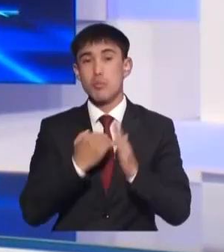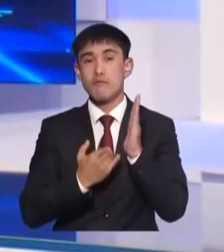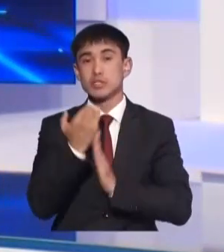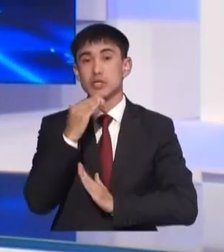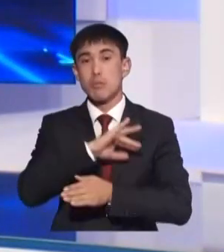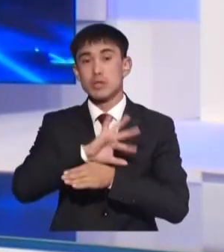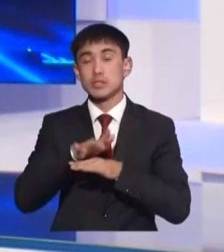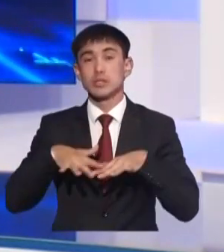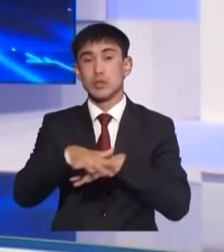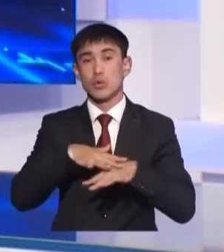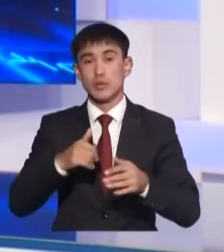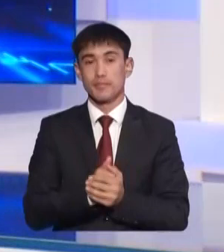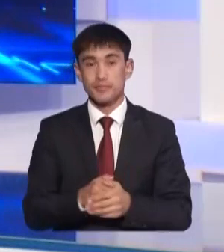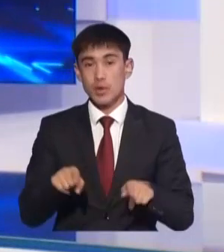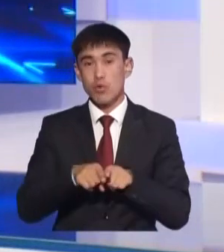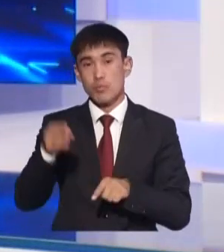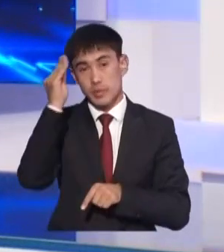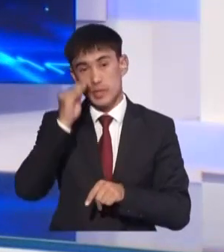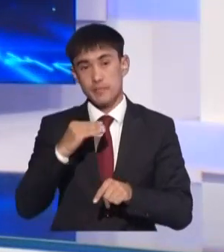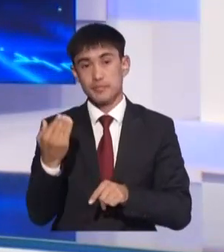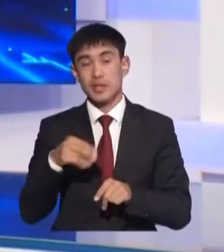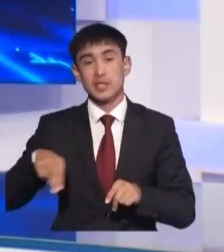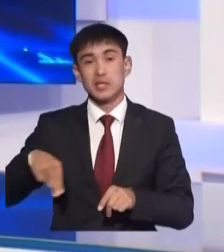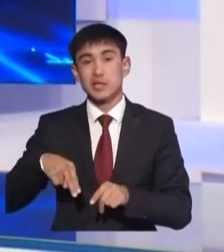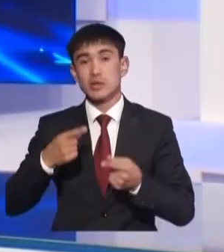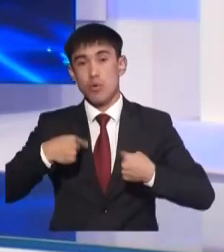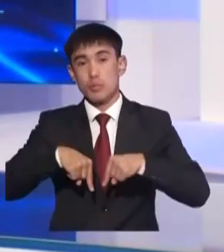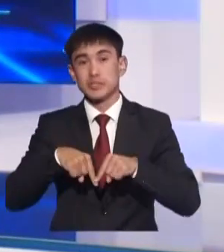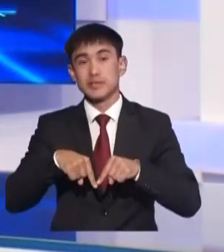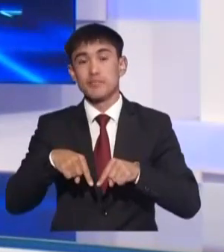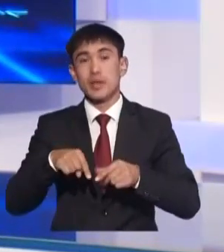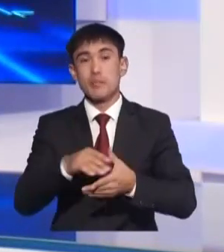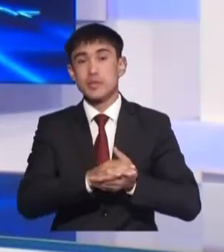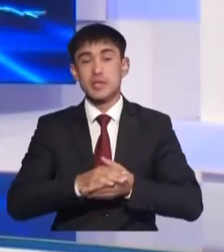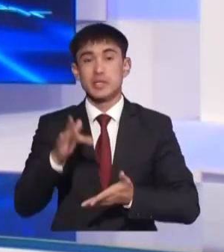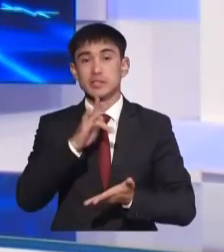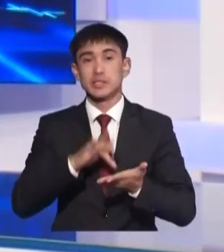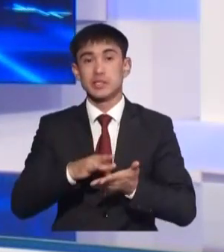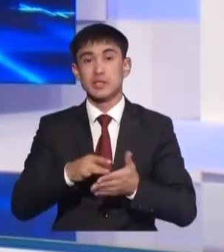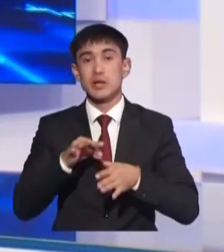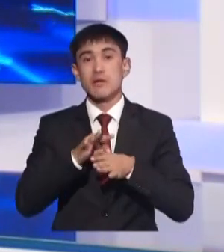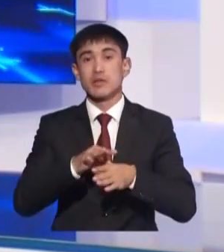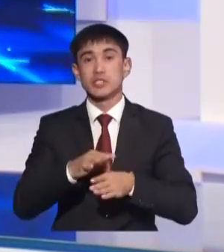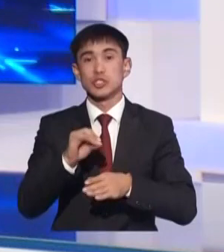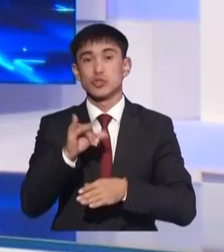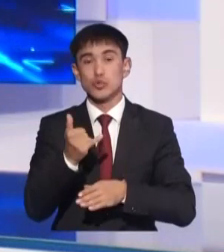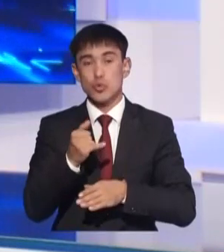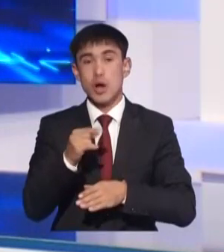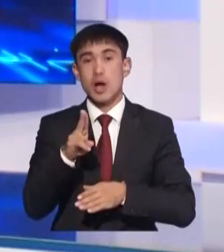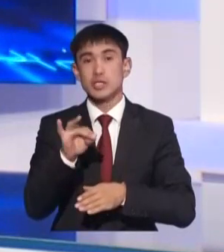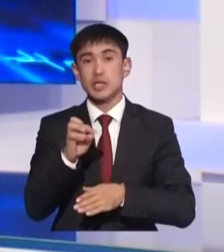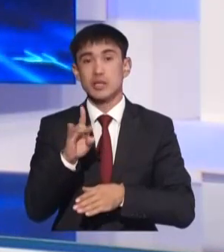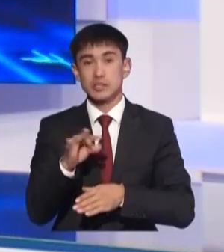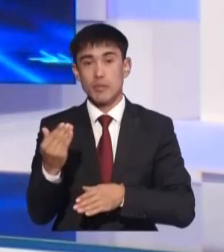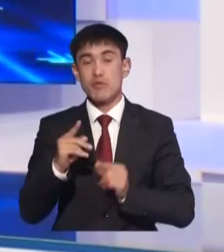и повышению благосостояния народа. Такого мнения придерживается директор общественного объединения «Центр краеведения» Жетсу